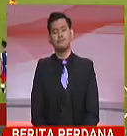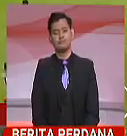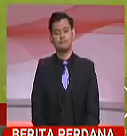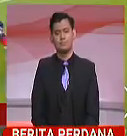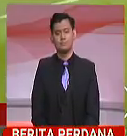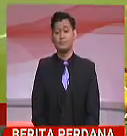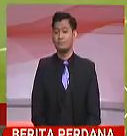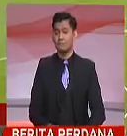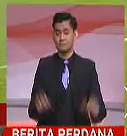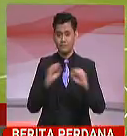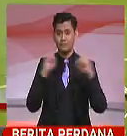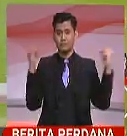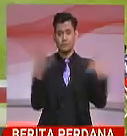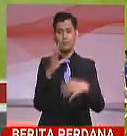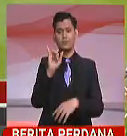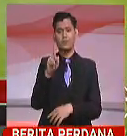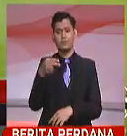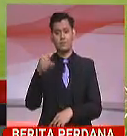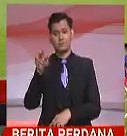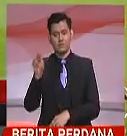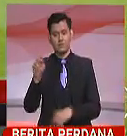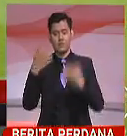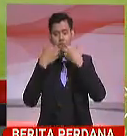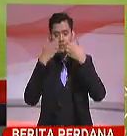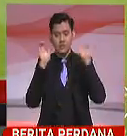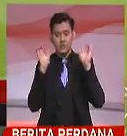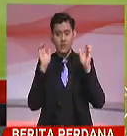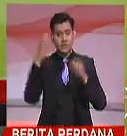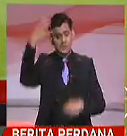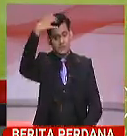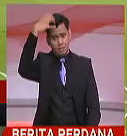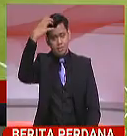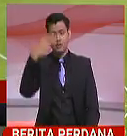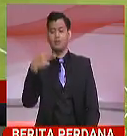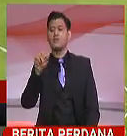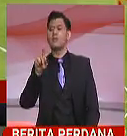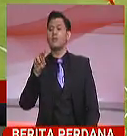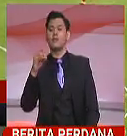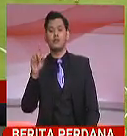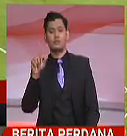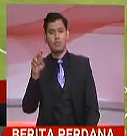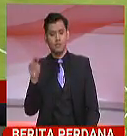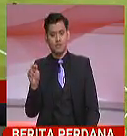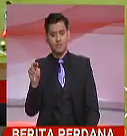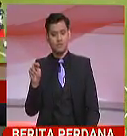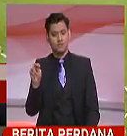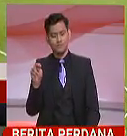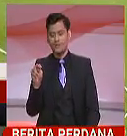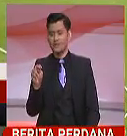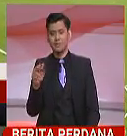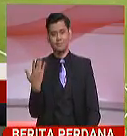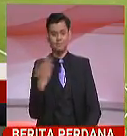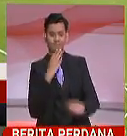Pada aksi di Stadium Sultan Ibrahim, kecemerlangan penjaga gol Selangor FC Muhammad Khairul Azhan Muhammad Khalid menggagalkan misi